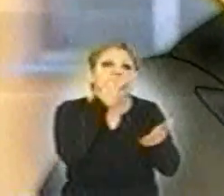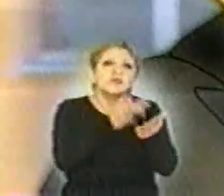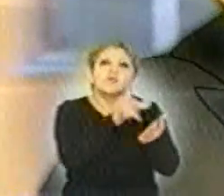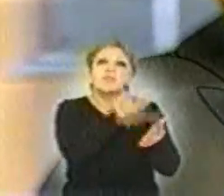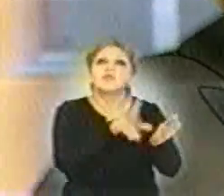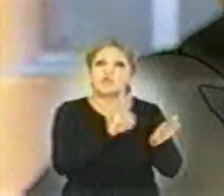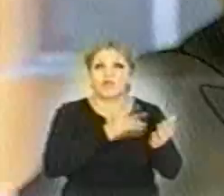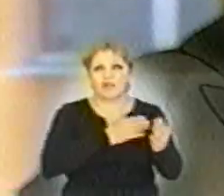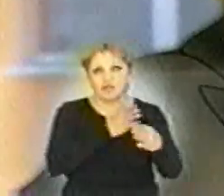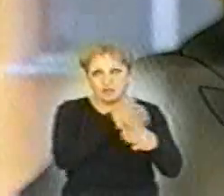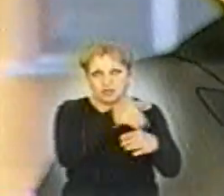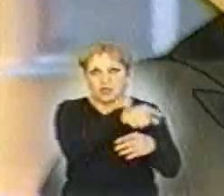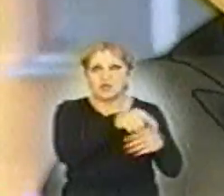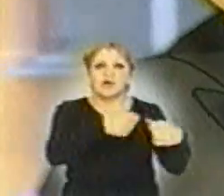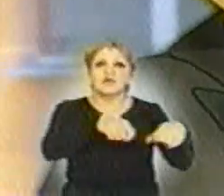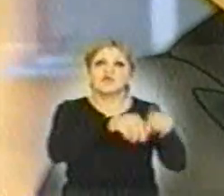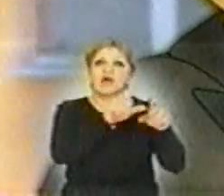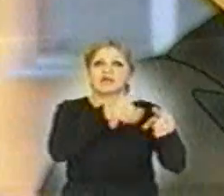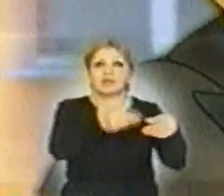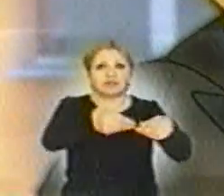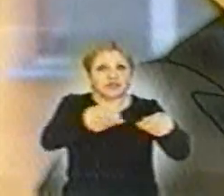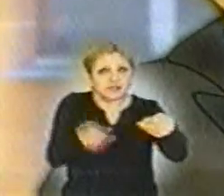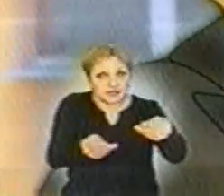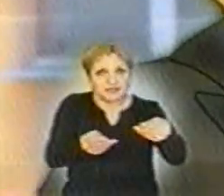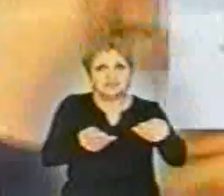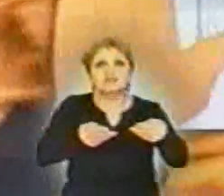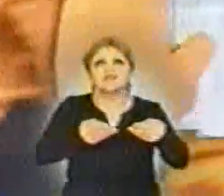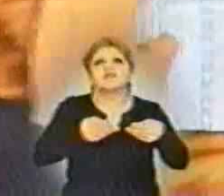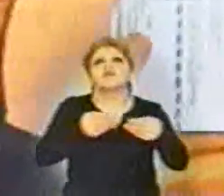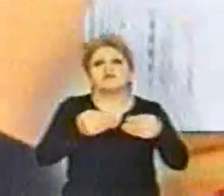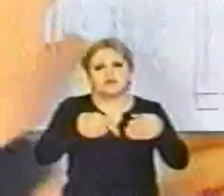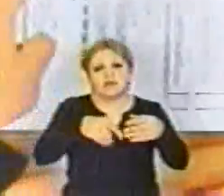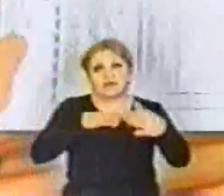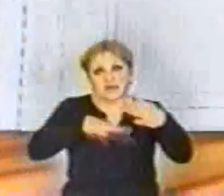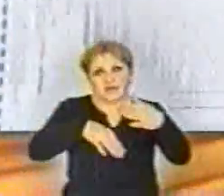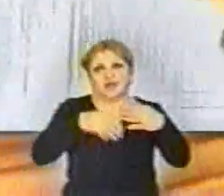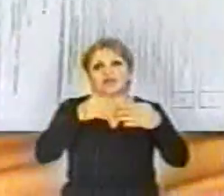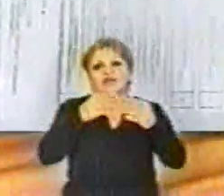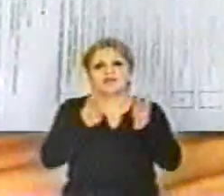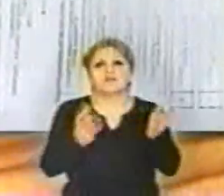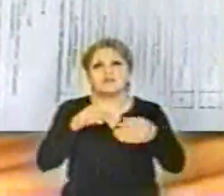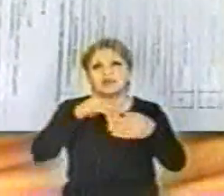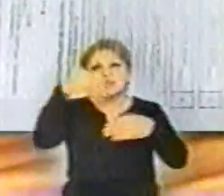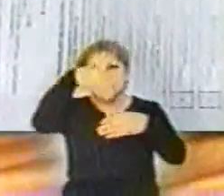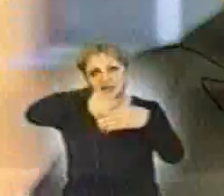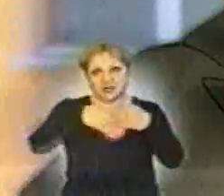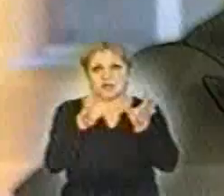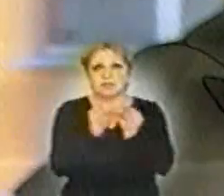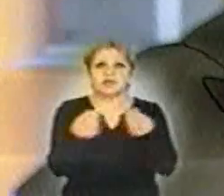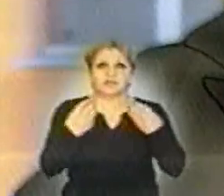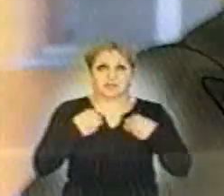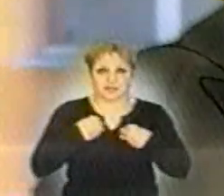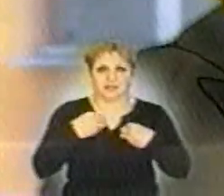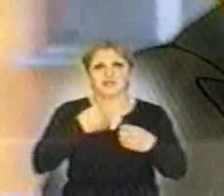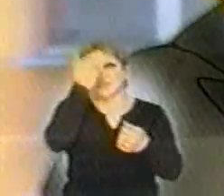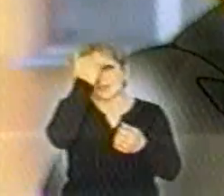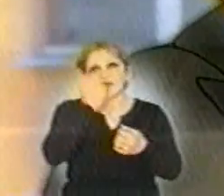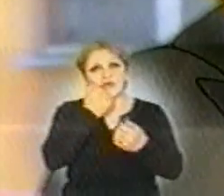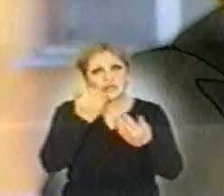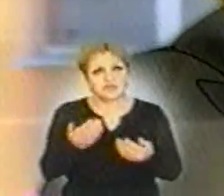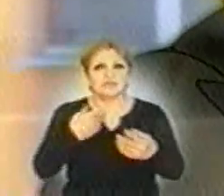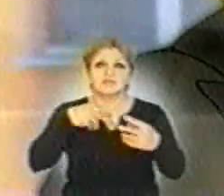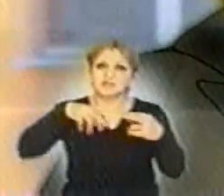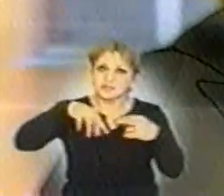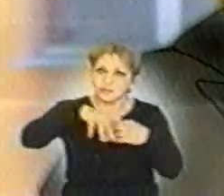տրամադրման համար պատասխանատու անդամին։ Հանձնաժողովի անդամը անջատում է քվեաթերթիկը ելունդից և ներքևի հատվածը քվեարկության ծրարի հետ միասին անձնում